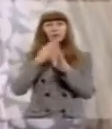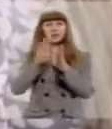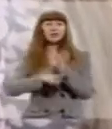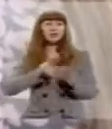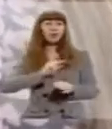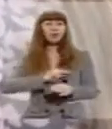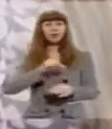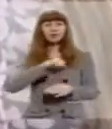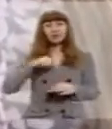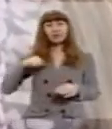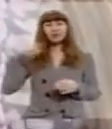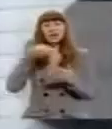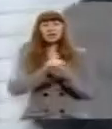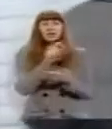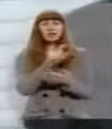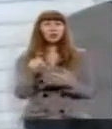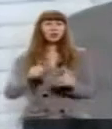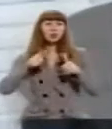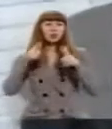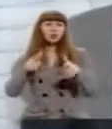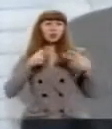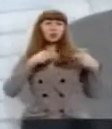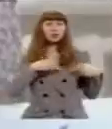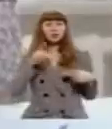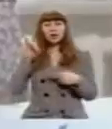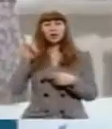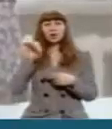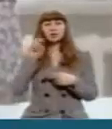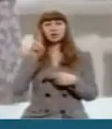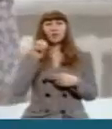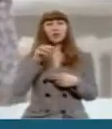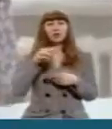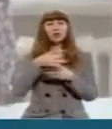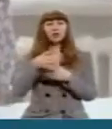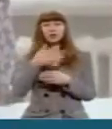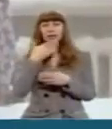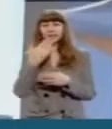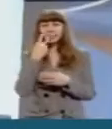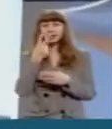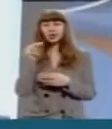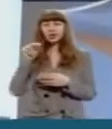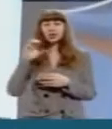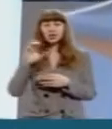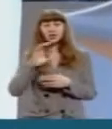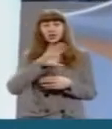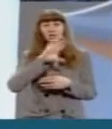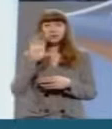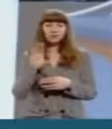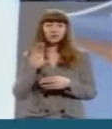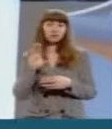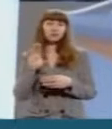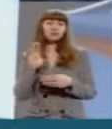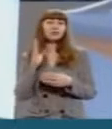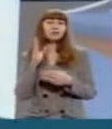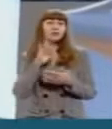қамту орталығының мамандарының жөнсілтеуі бойынша еңбекпен қамтылған. 6 айға жоспарланған жастар практикасы жобасының арқасында кешегі студент бүгін білдей